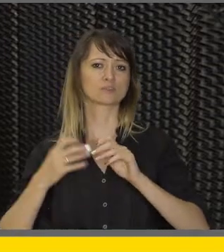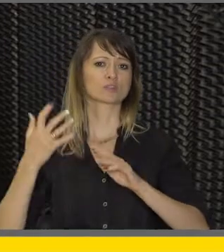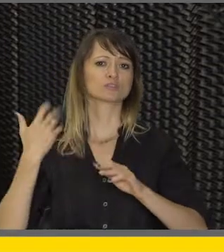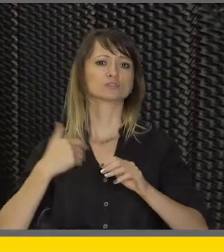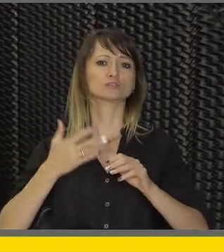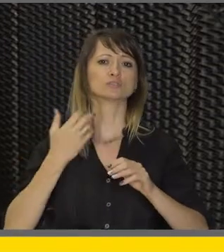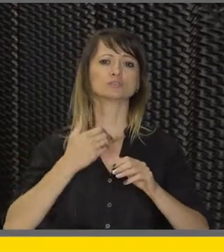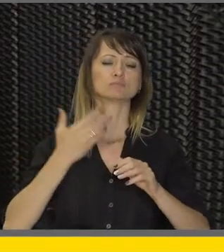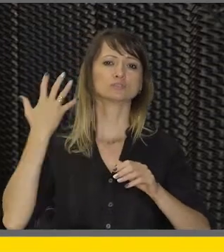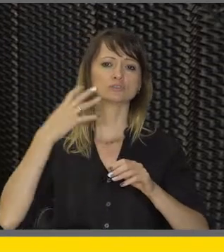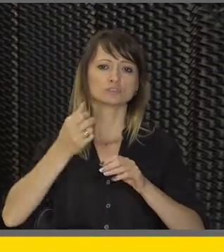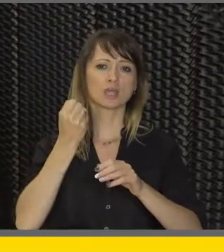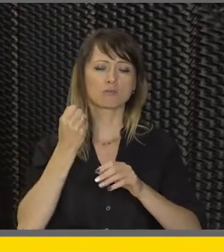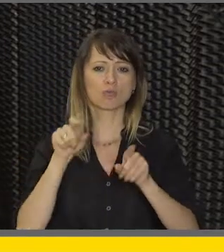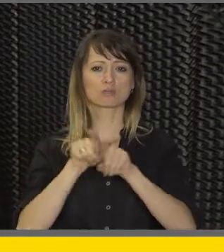gospodarki jako